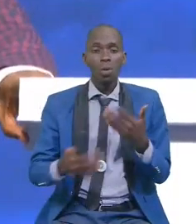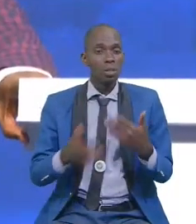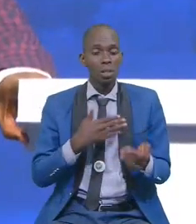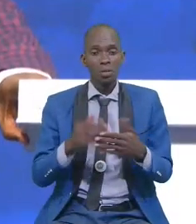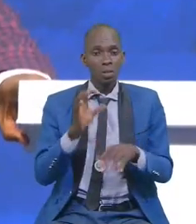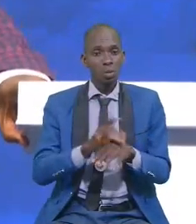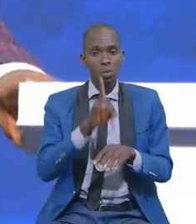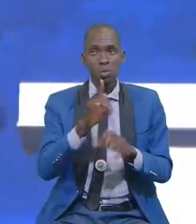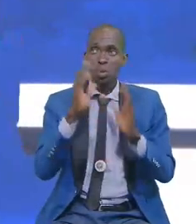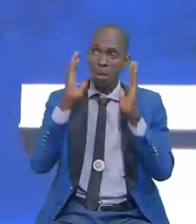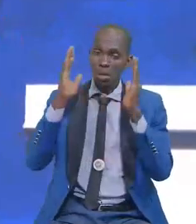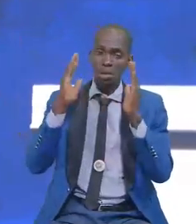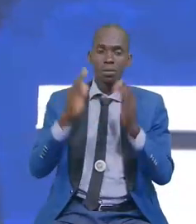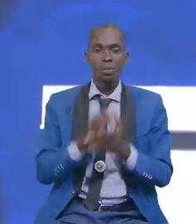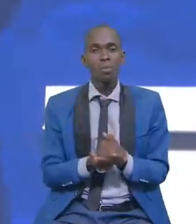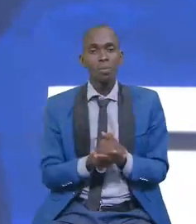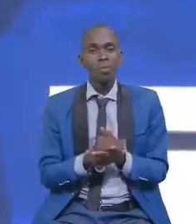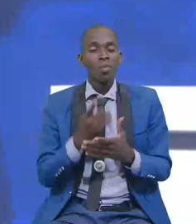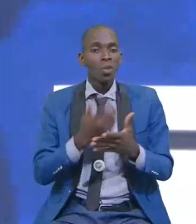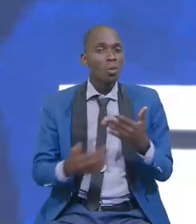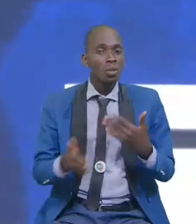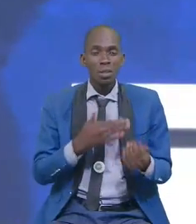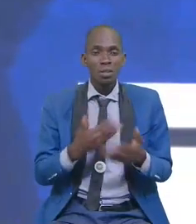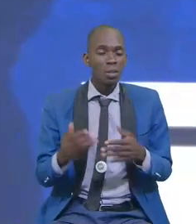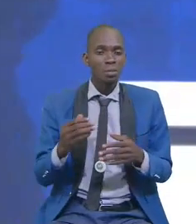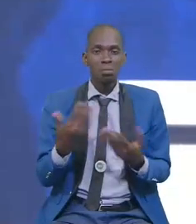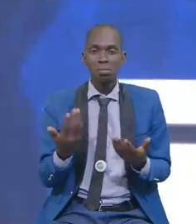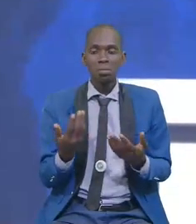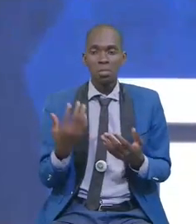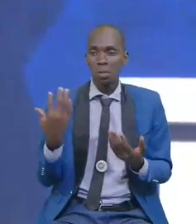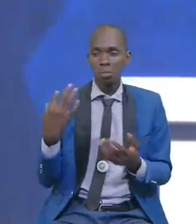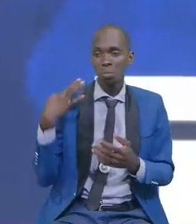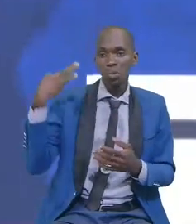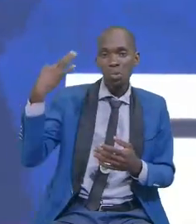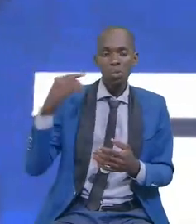l'église que tu fréquentes, quel que soit le titre que tu as.